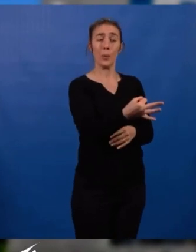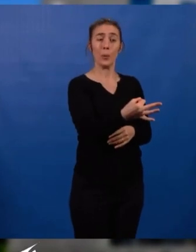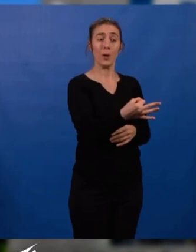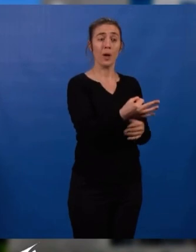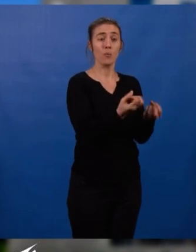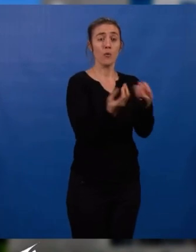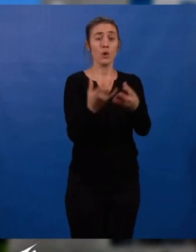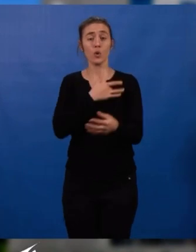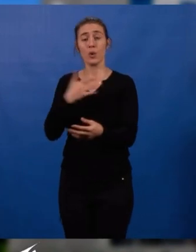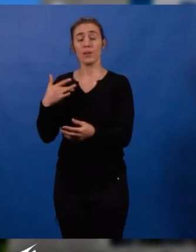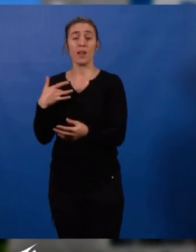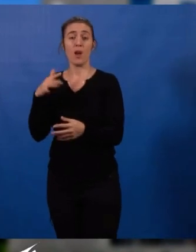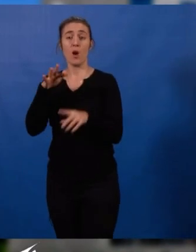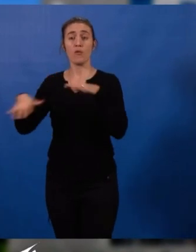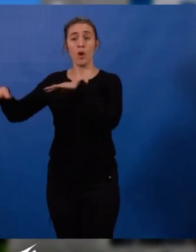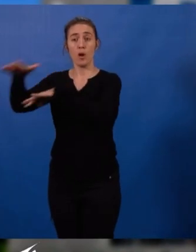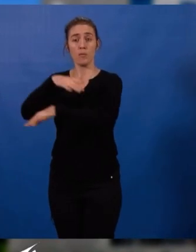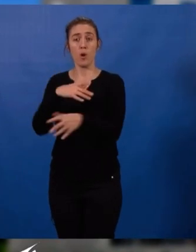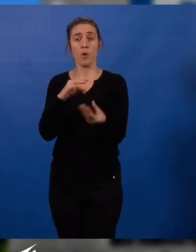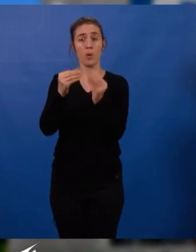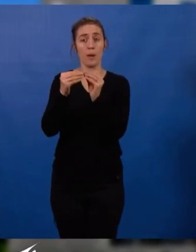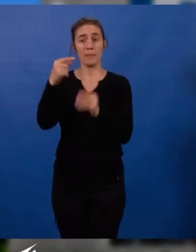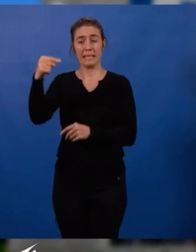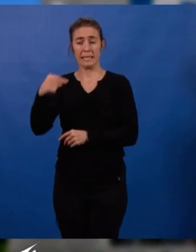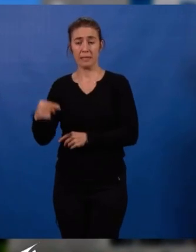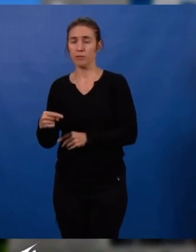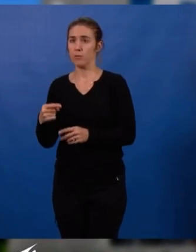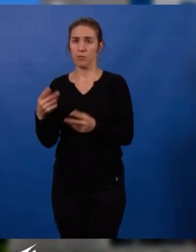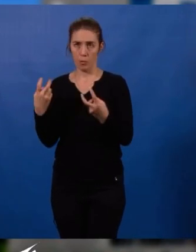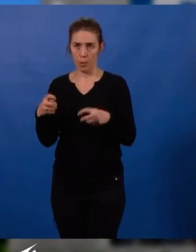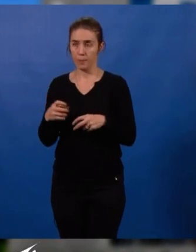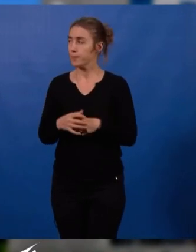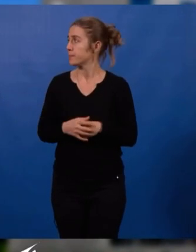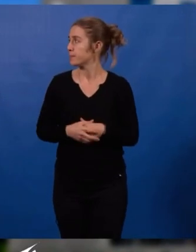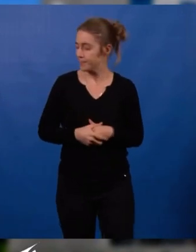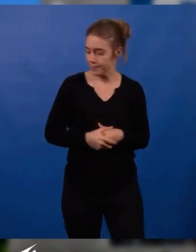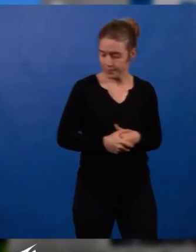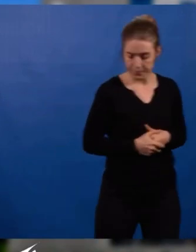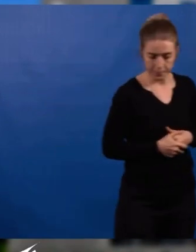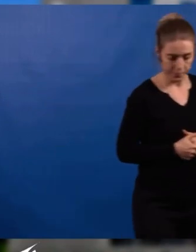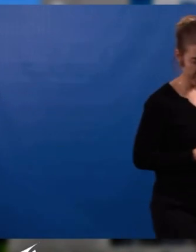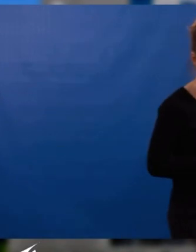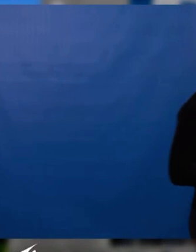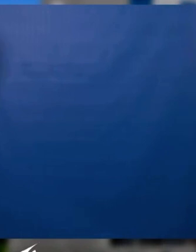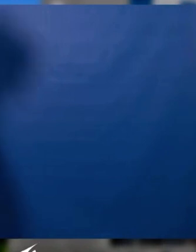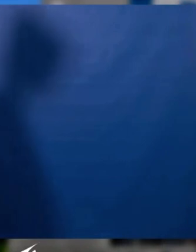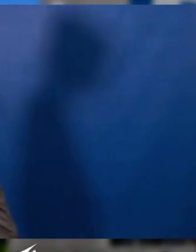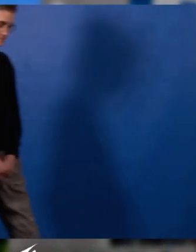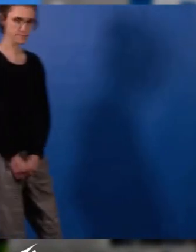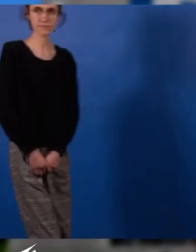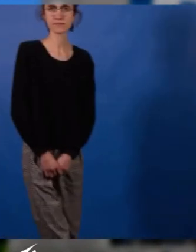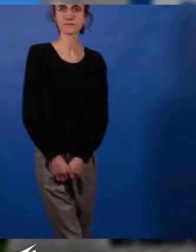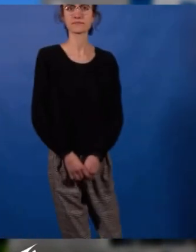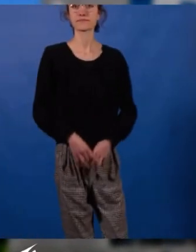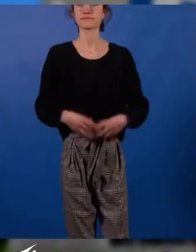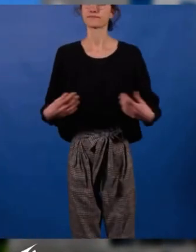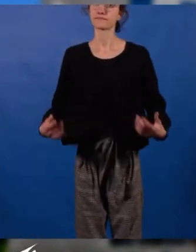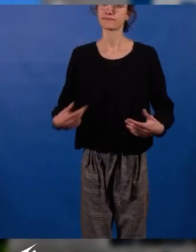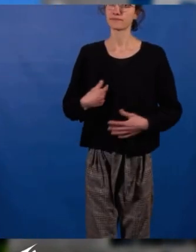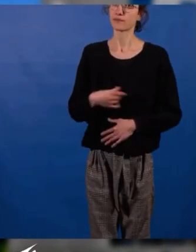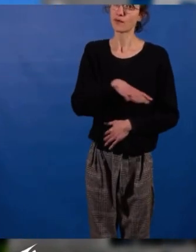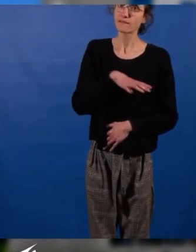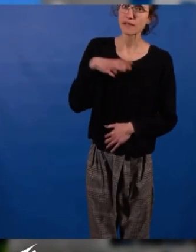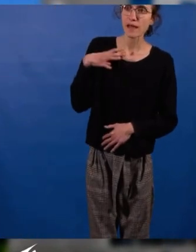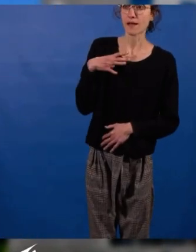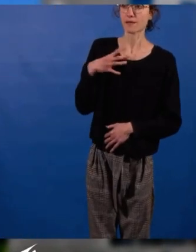la santé et l'environnement de toutes et de tous. Je me réjouis que nous, les 24 maires, ayons pu affirmer ensemble